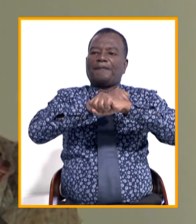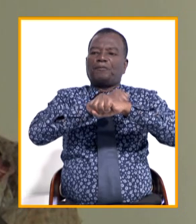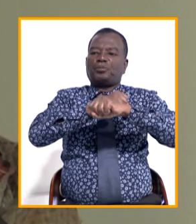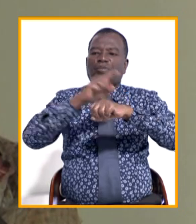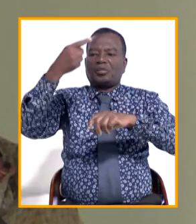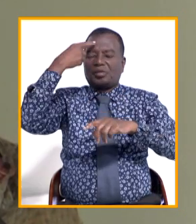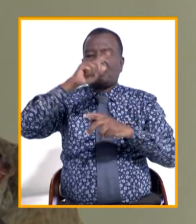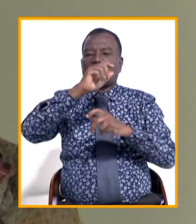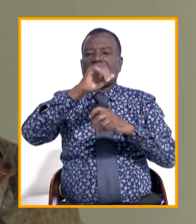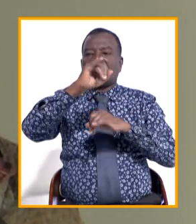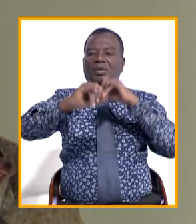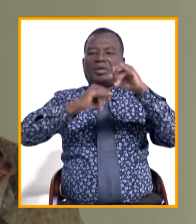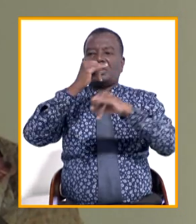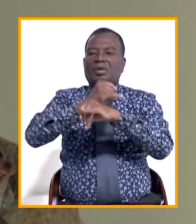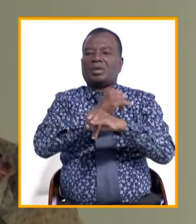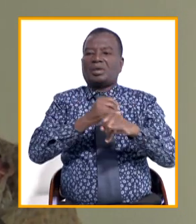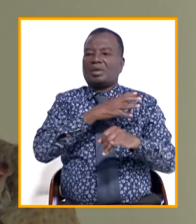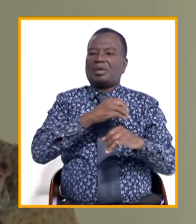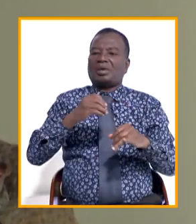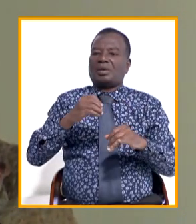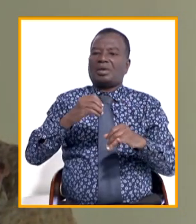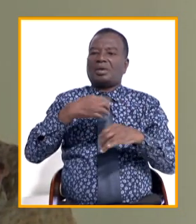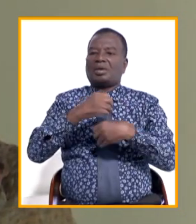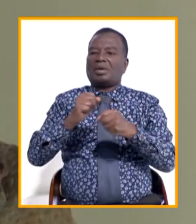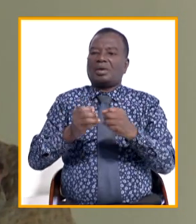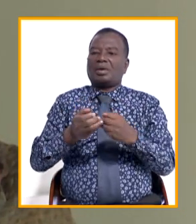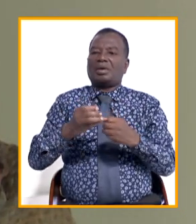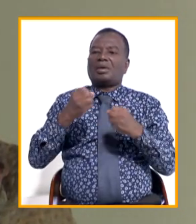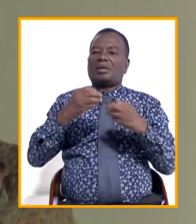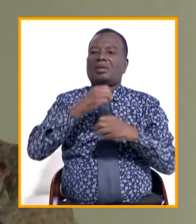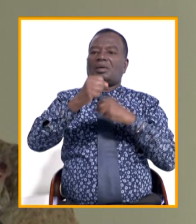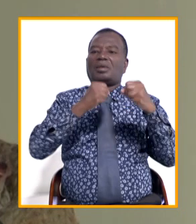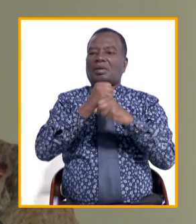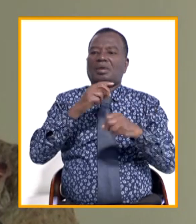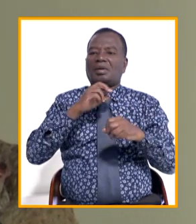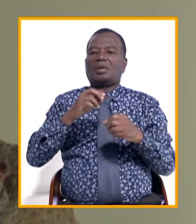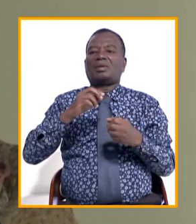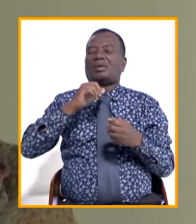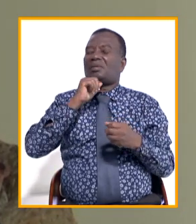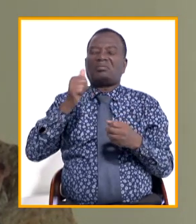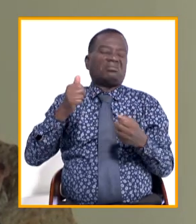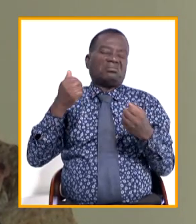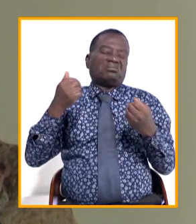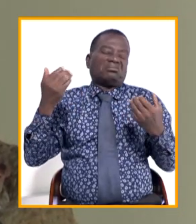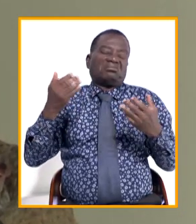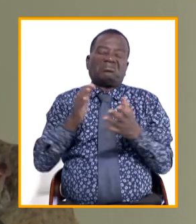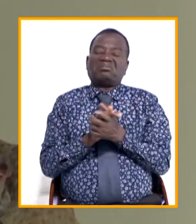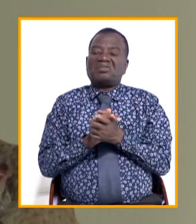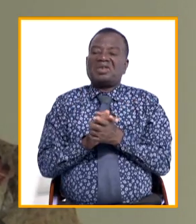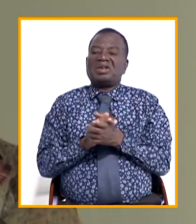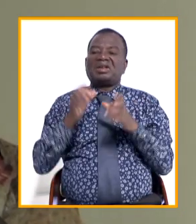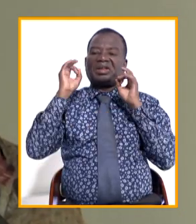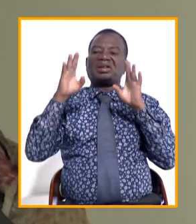La gouvernance internationale elle-même conçue il y a plusieurs décennies et qui ne correspond plus à la réalité d'aujourd'hui, et des crises comme